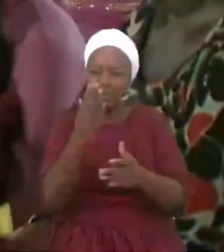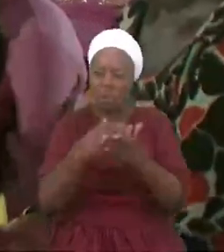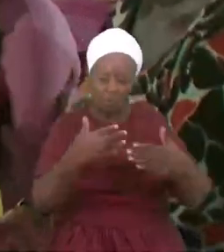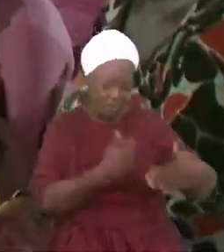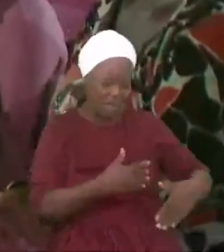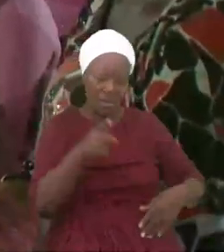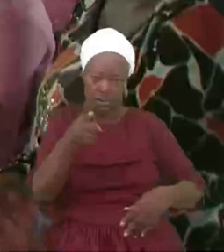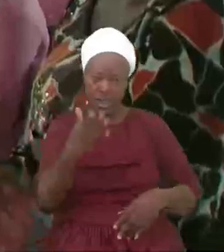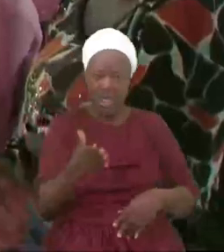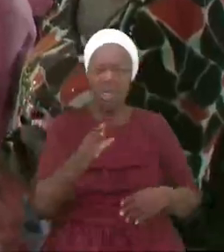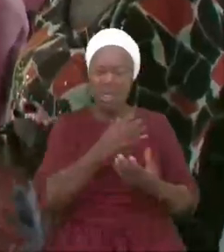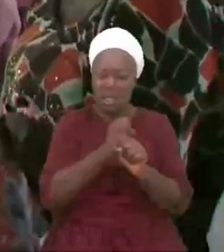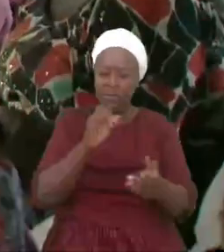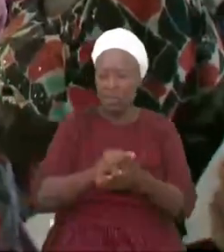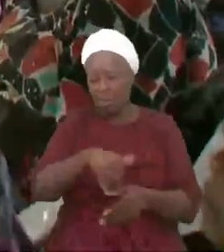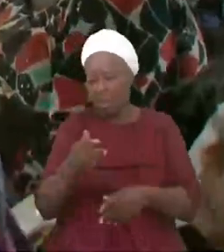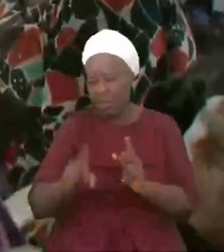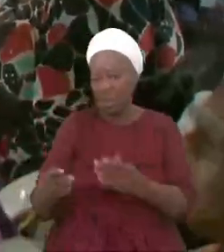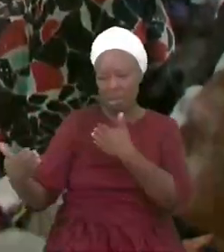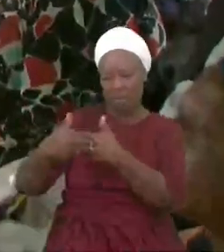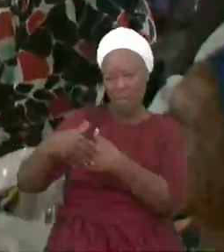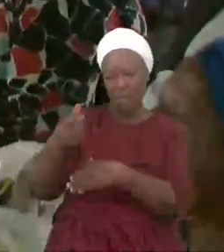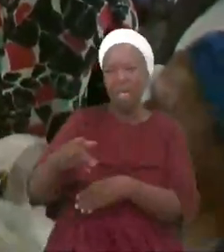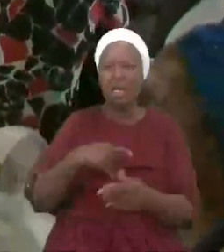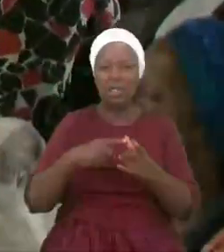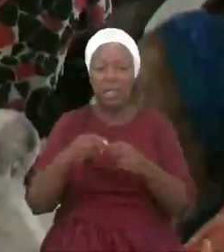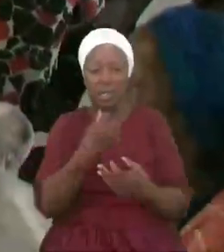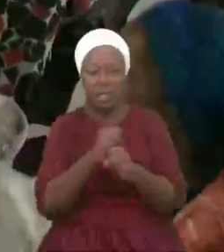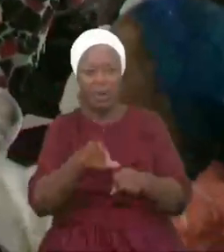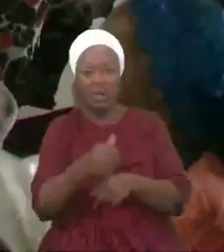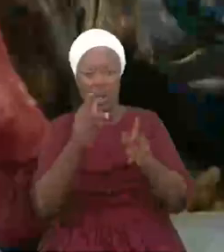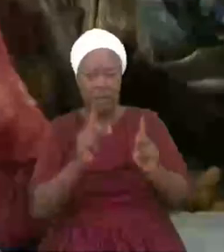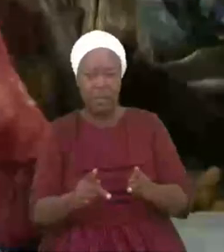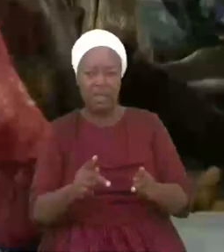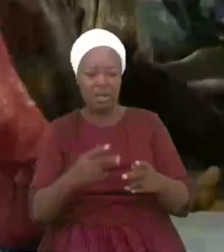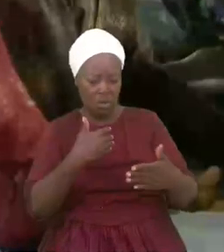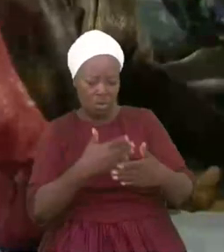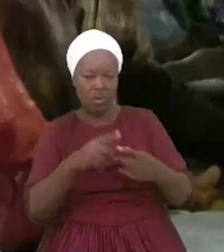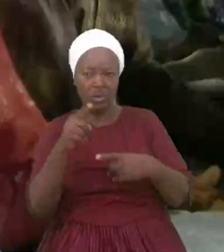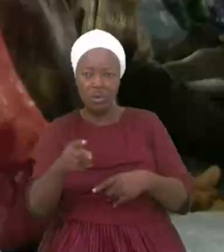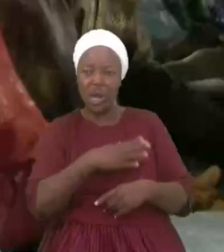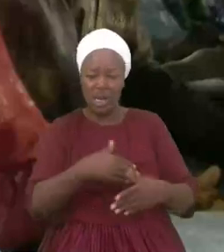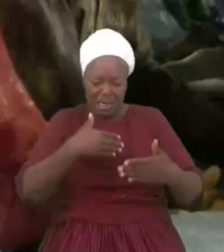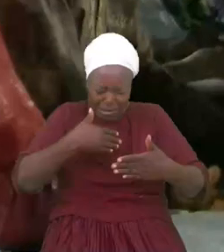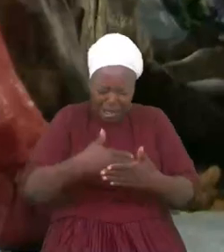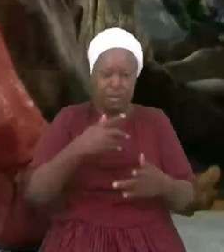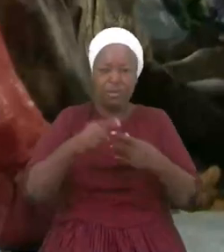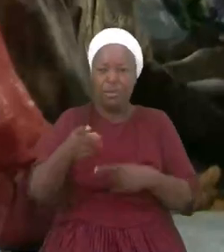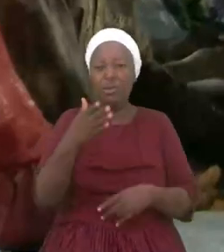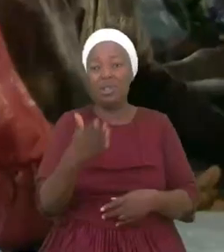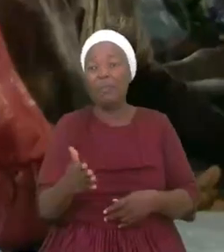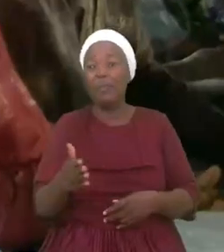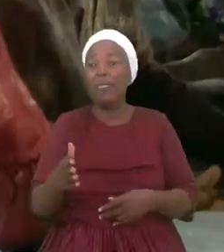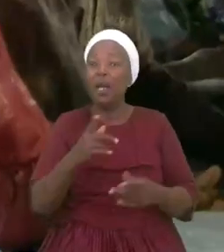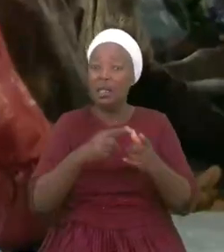tu viens et il est proche il sauve quelqu'un de toi il sauve l'autre personne derrière toi il